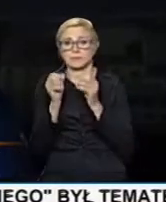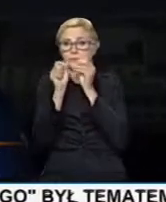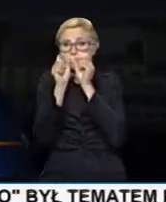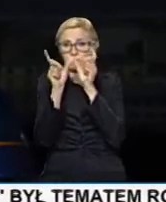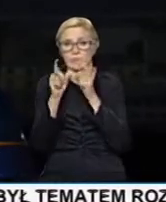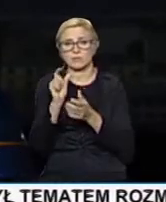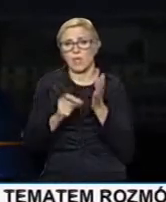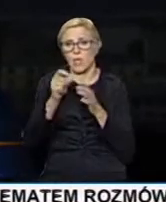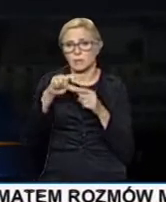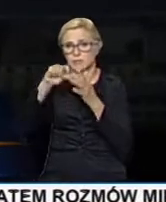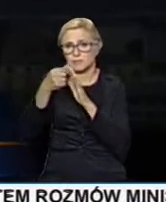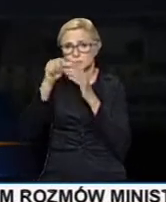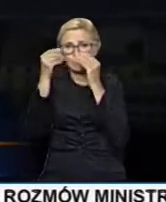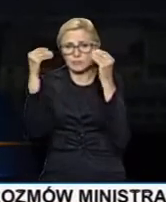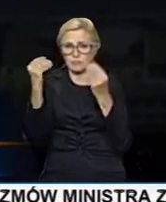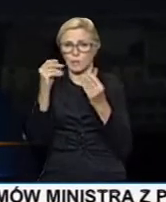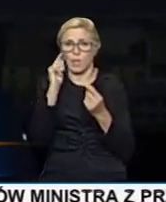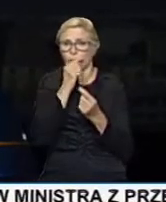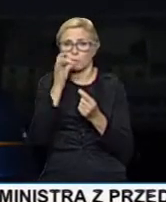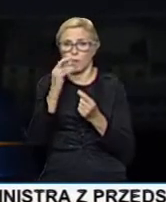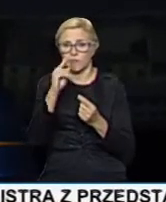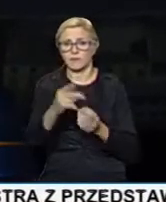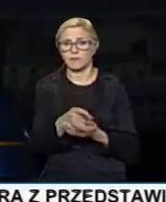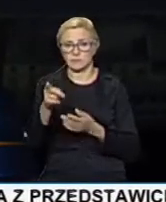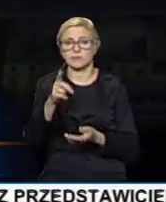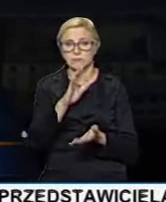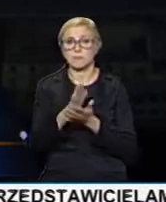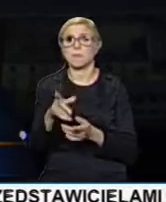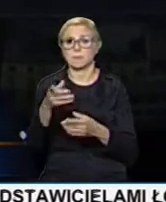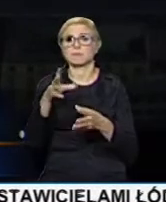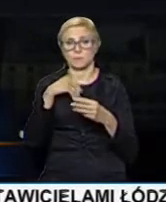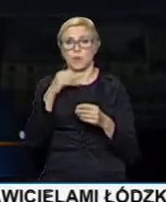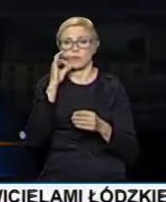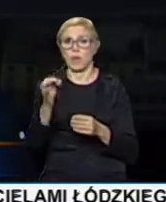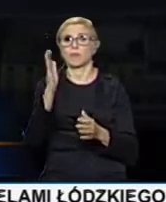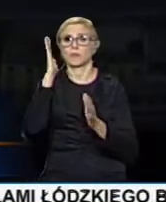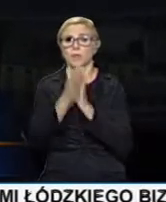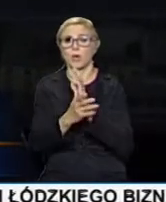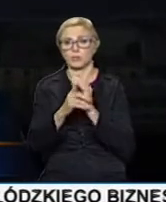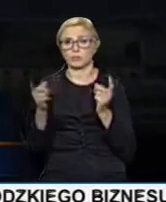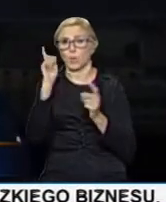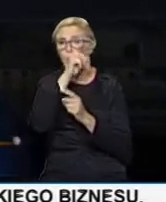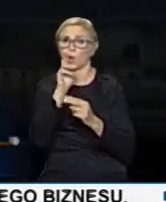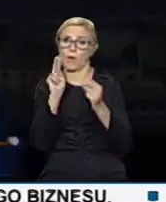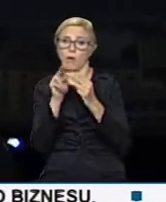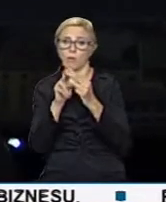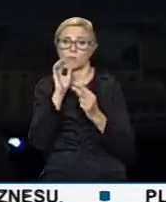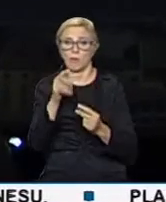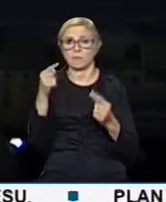rozdzielczości oraz właśnie tych cechach pozwalających nam na taką bezpośrednią interakcję z publicznością,